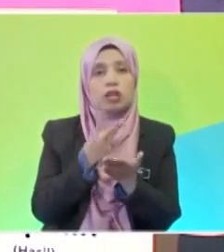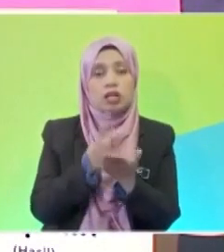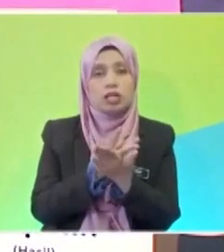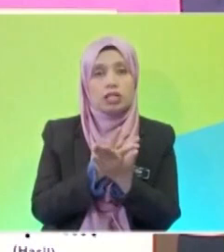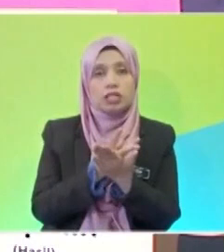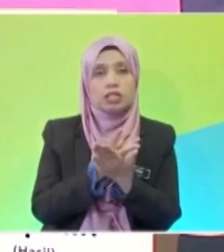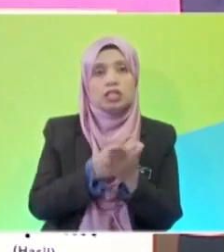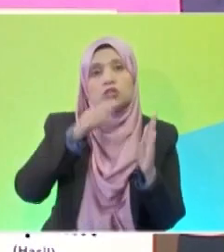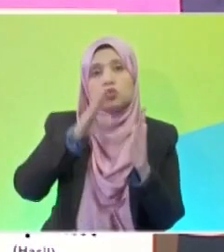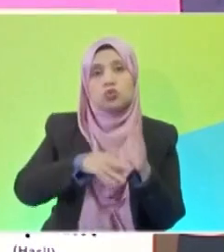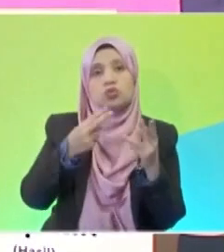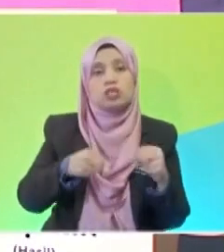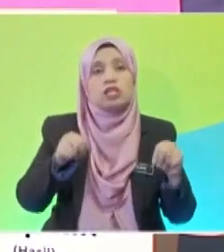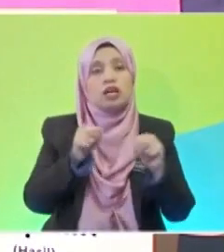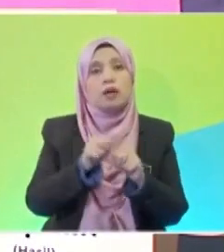susut nilai